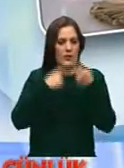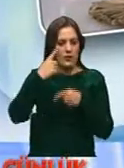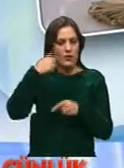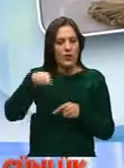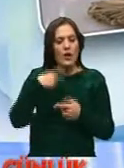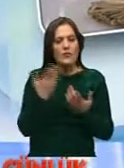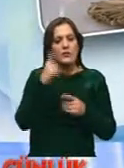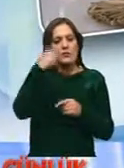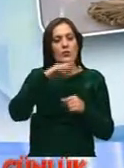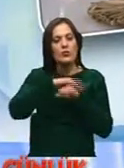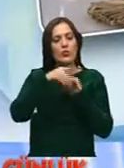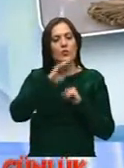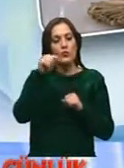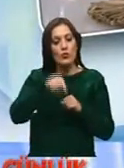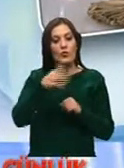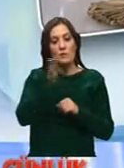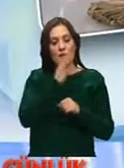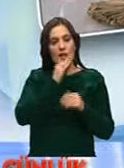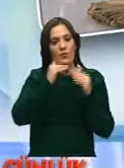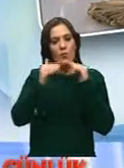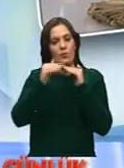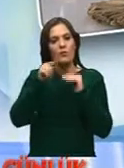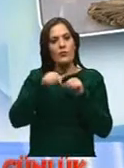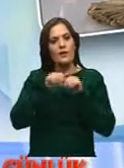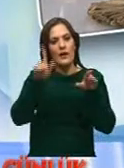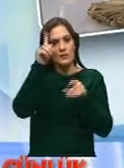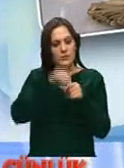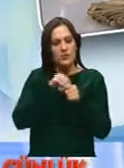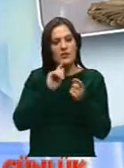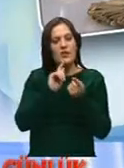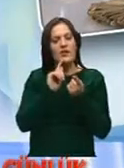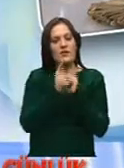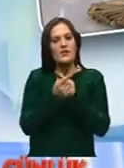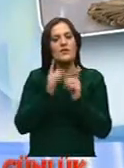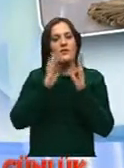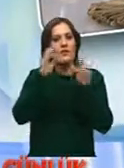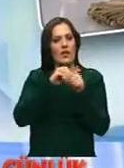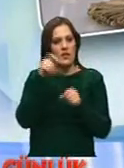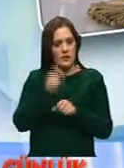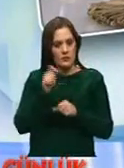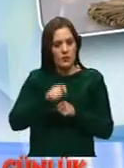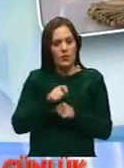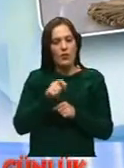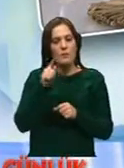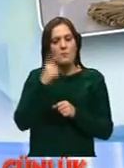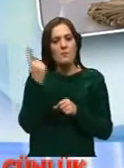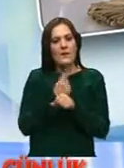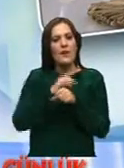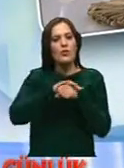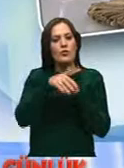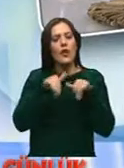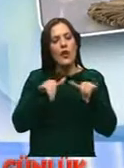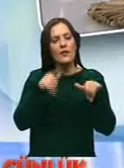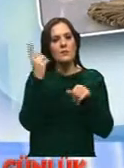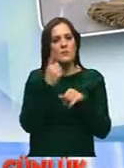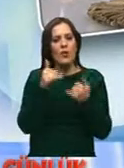bunun bilincine varan topluluklar bunu yaygınlaştırmak için çeşitli aktiviteler yapıyor. Bir de evrensel bir şey oyun